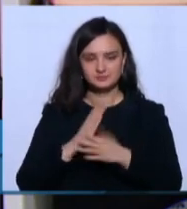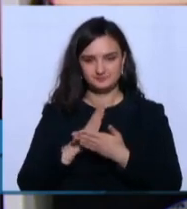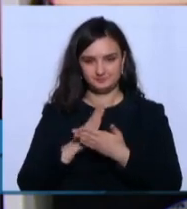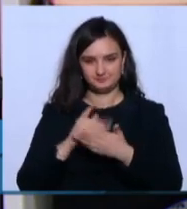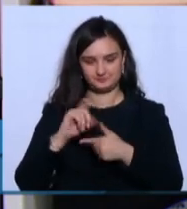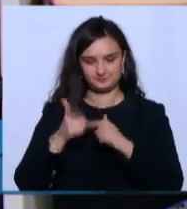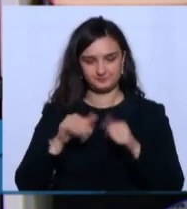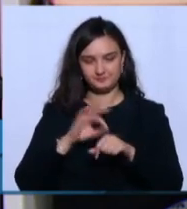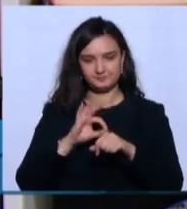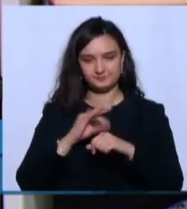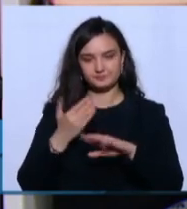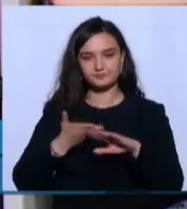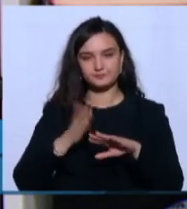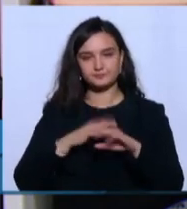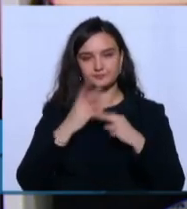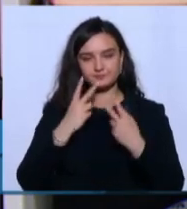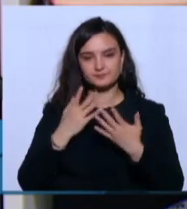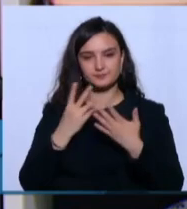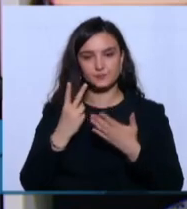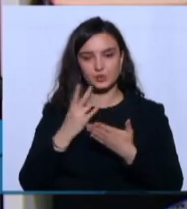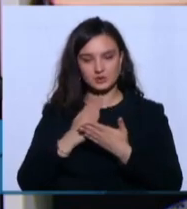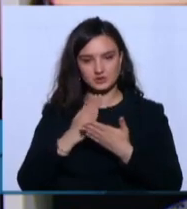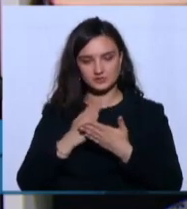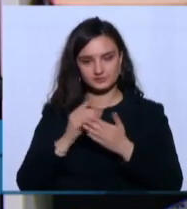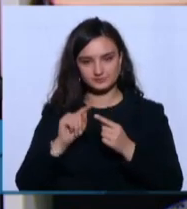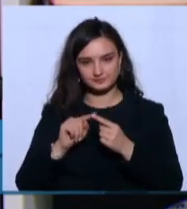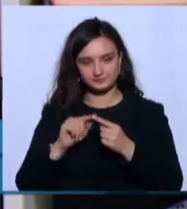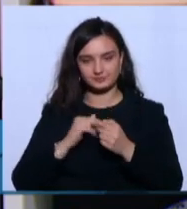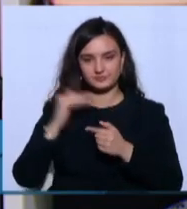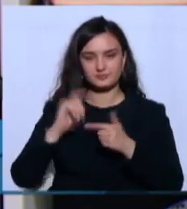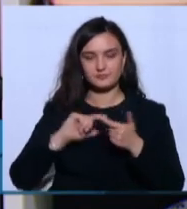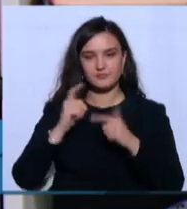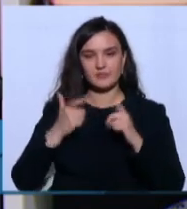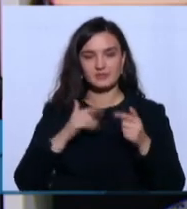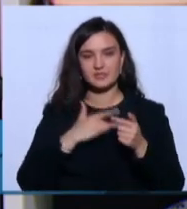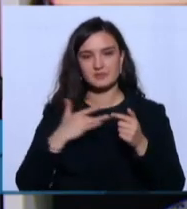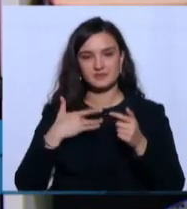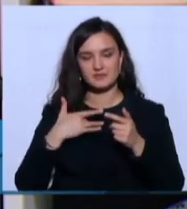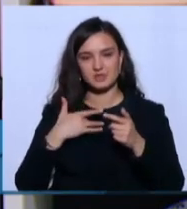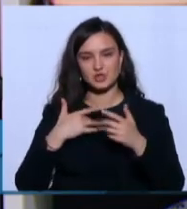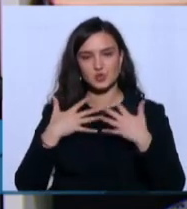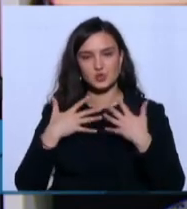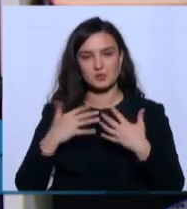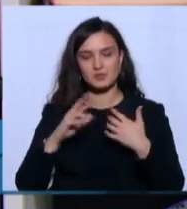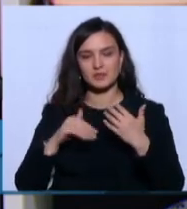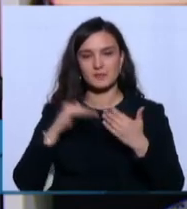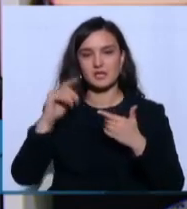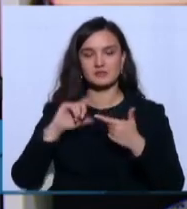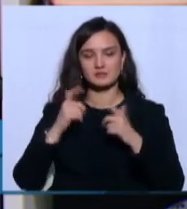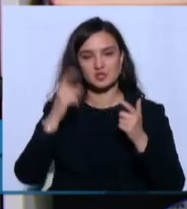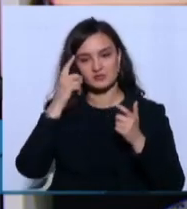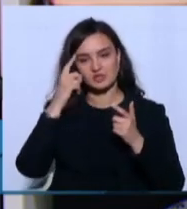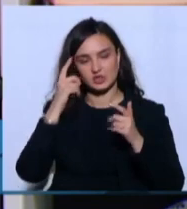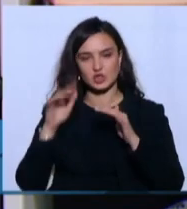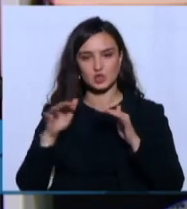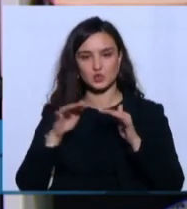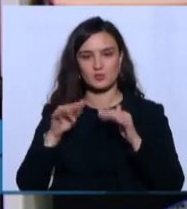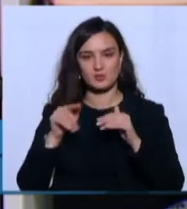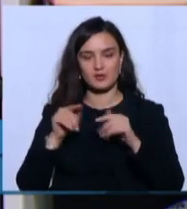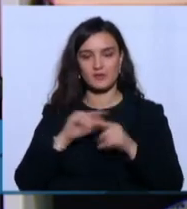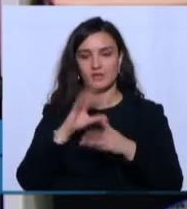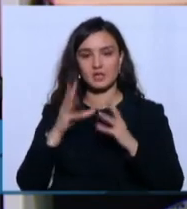ამ მთის დაავადების მძიმე გამოვლინება ორი, ეს არის მაღალი მთის ფილტვების შეშუპება და მაღალი მთის ტვინის შეშუპება.